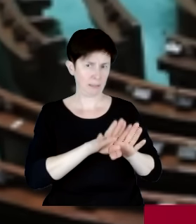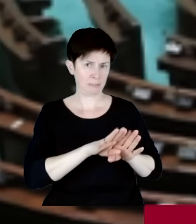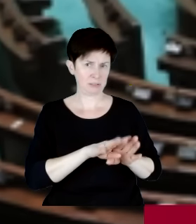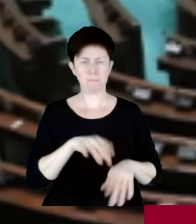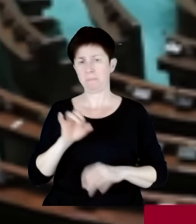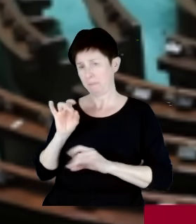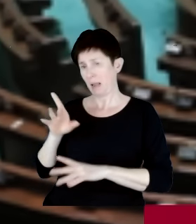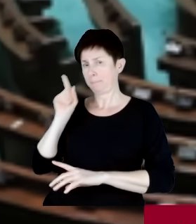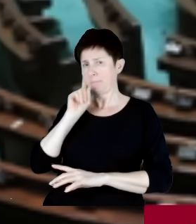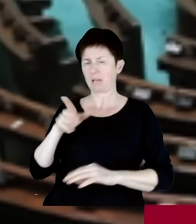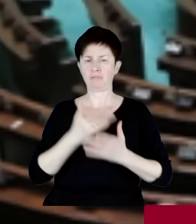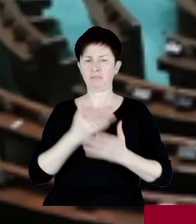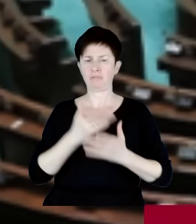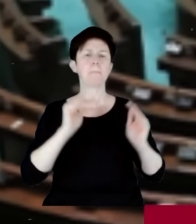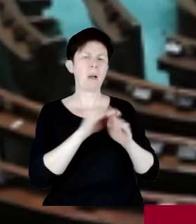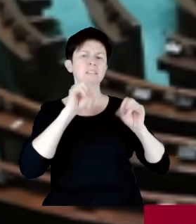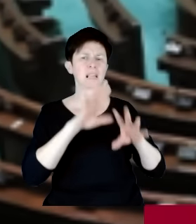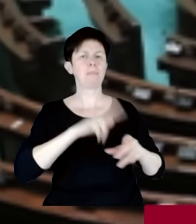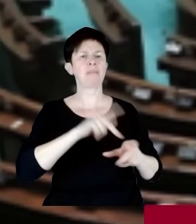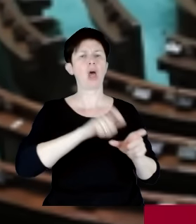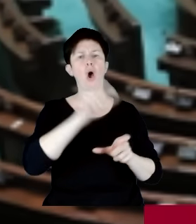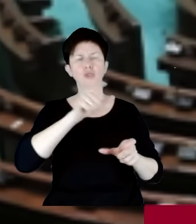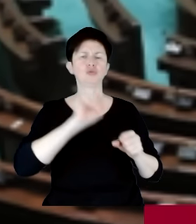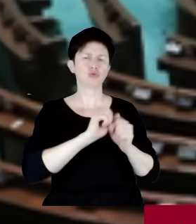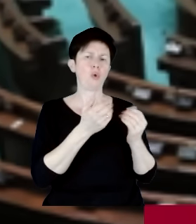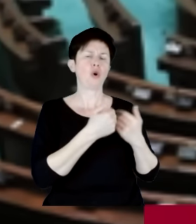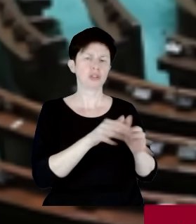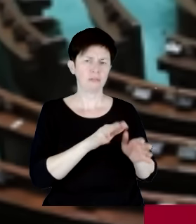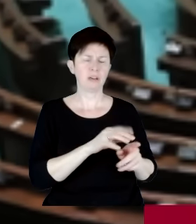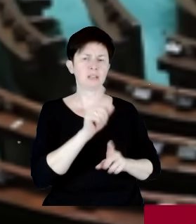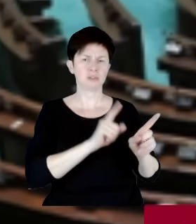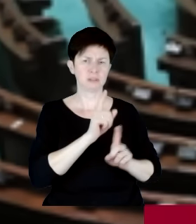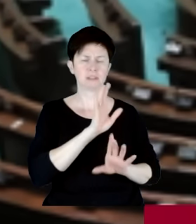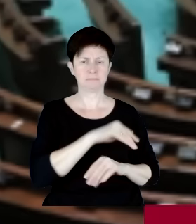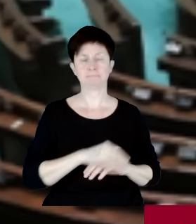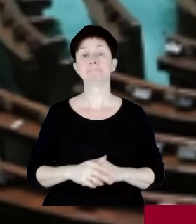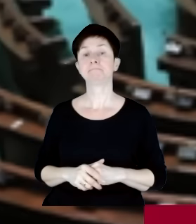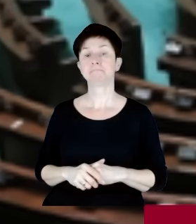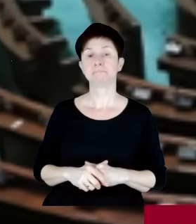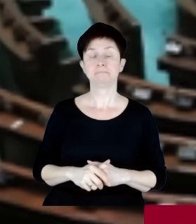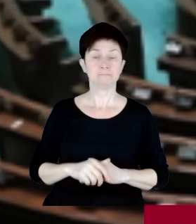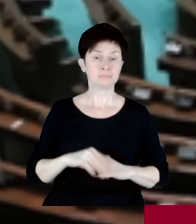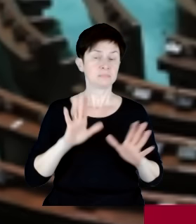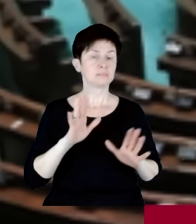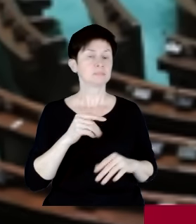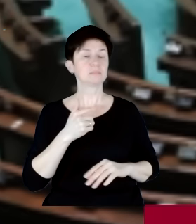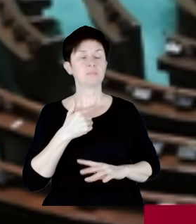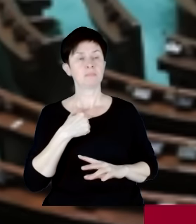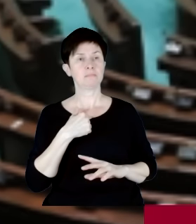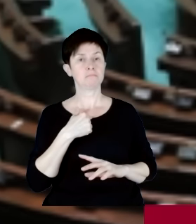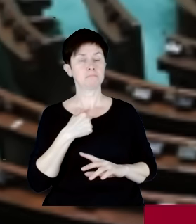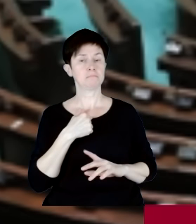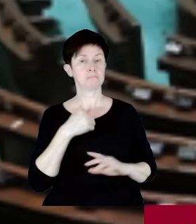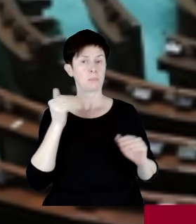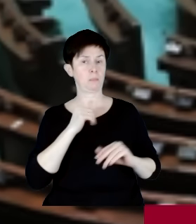wiemy, małe sklepiki osiedlowe, oczywiście, znalazły jakieś furtki i są otwarte. Natomiast wydaje się, że być może ta propozycja to